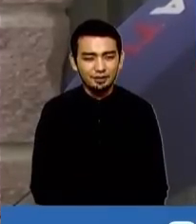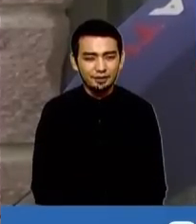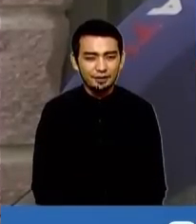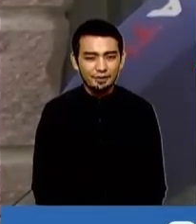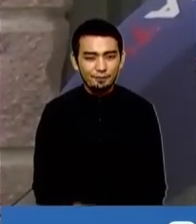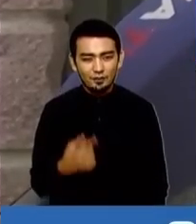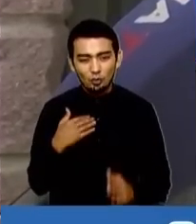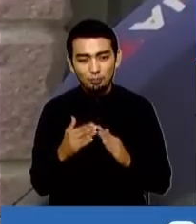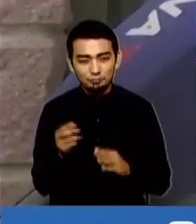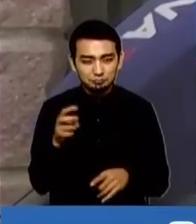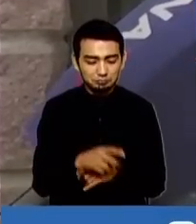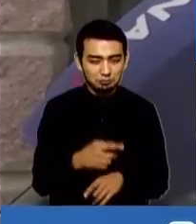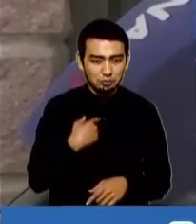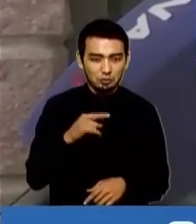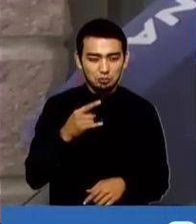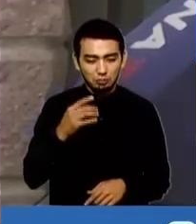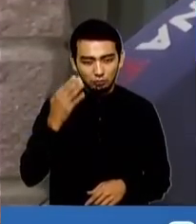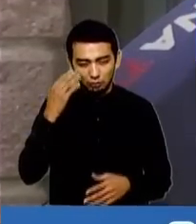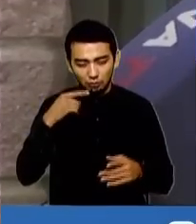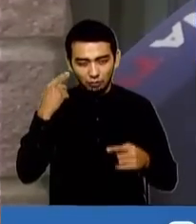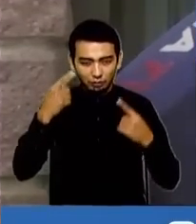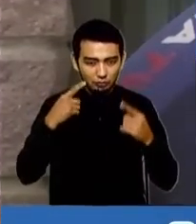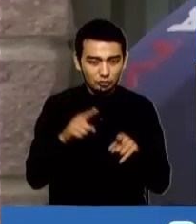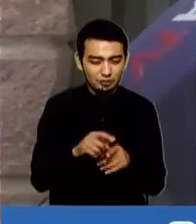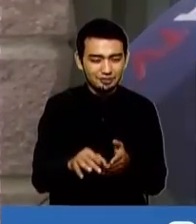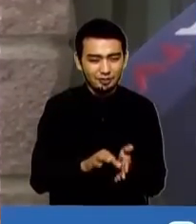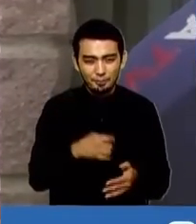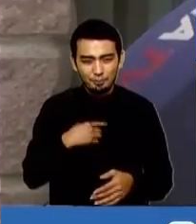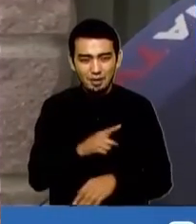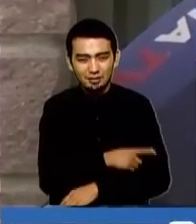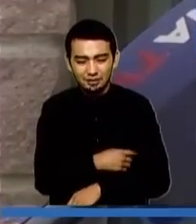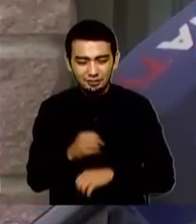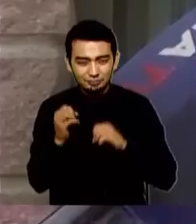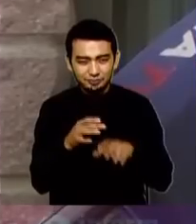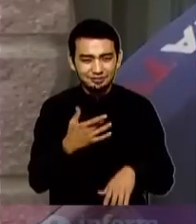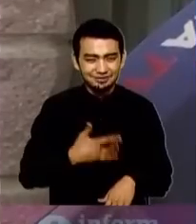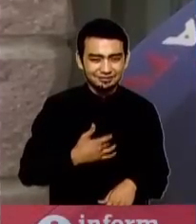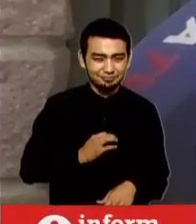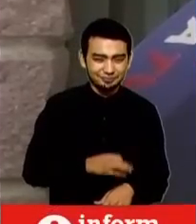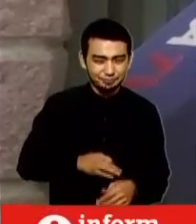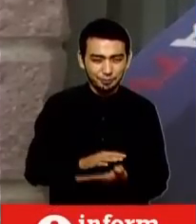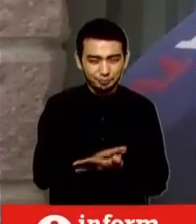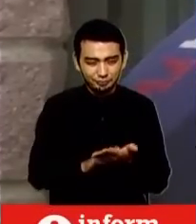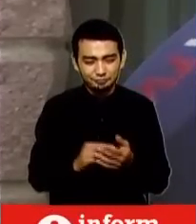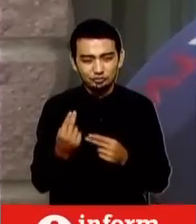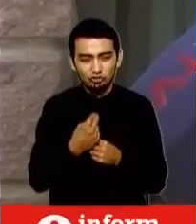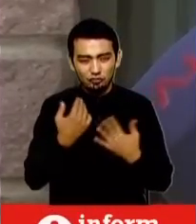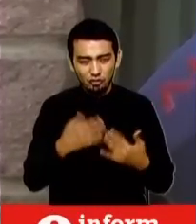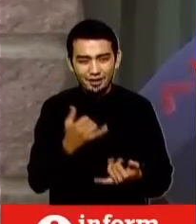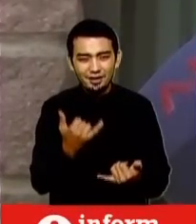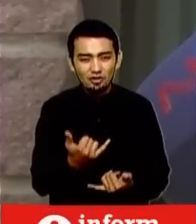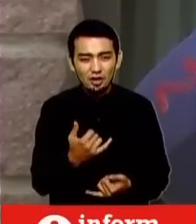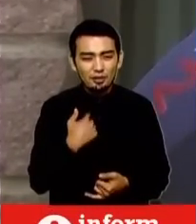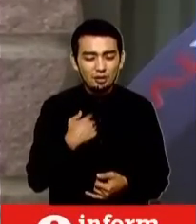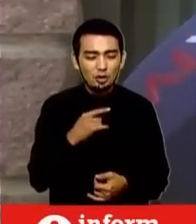Үйге келсем, балам есінен адасқандай меңзең күйдекен. Дереу ауруханаға апардық. Асқазанын шайып, қажетті емдом қабылдадық. Қазір